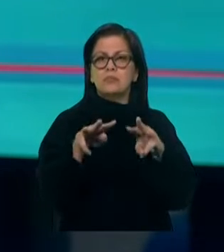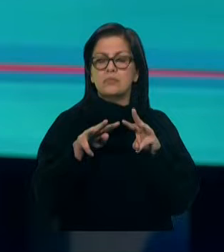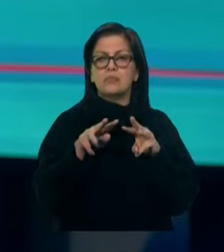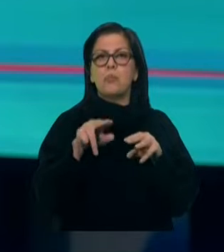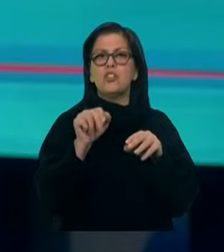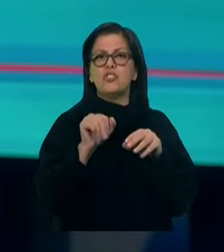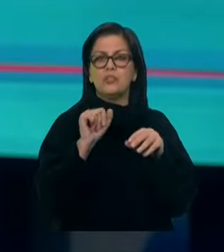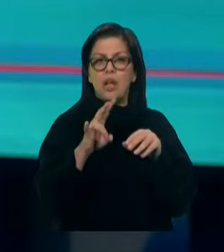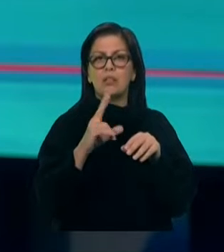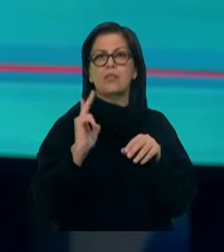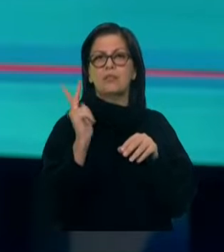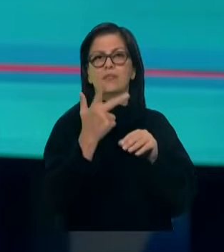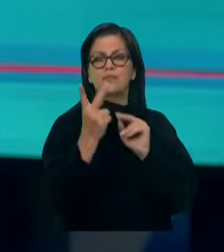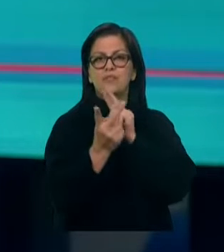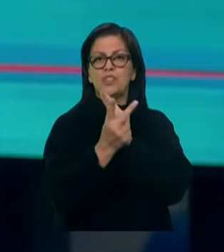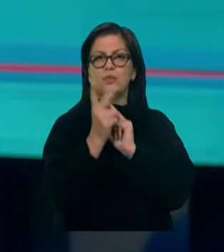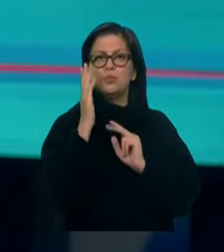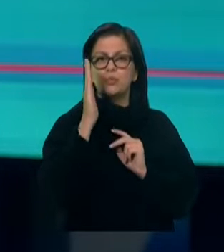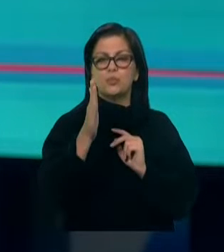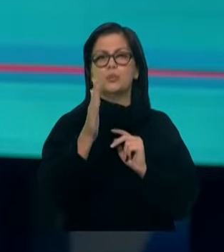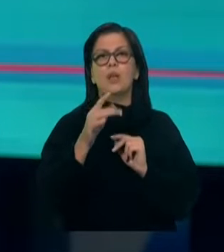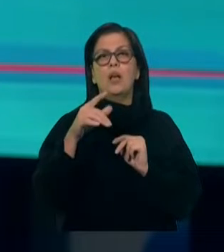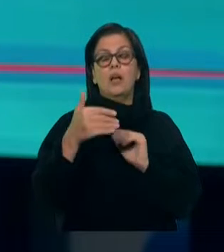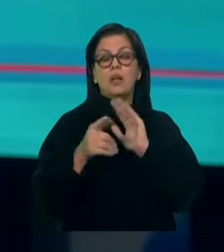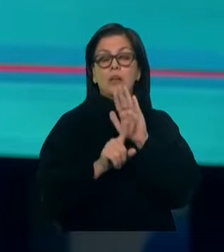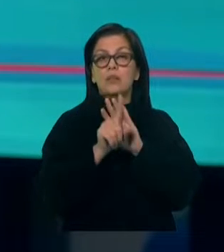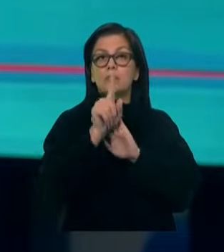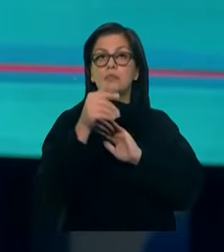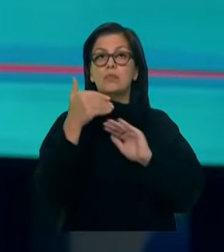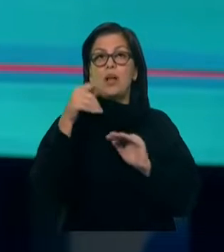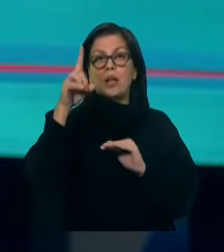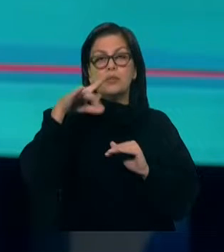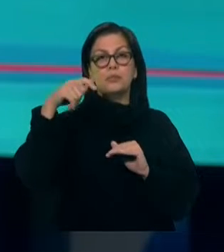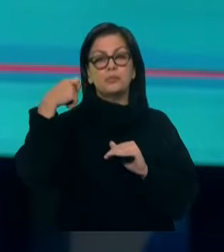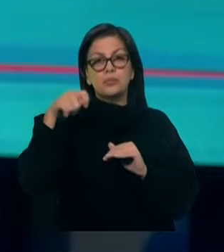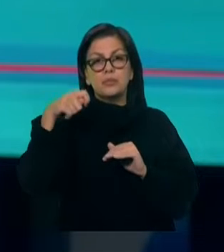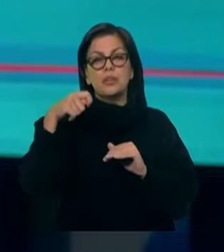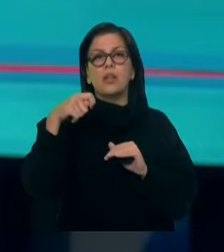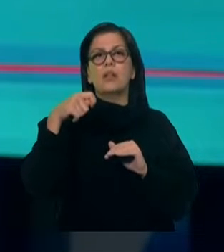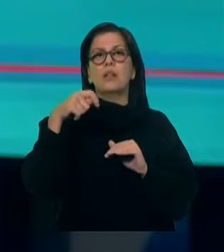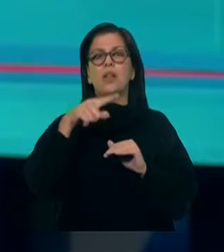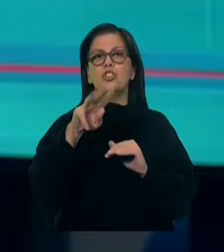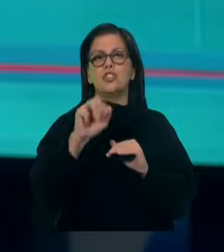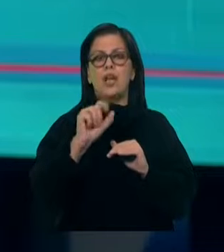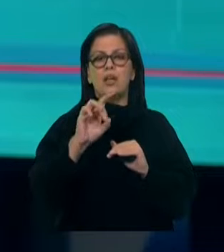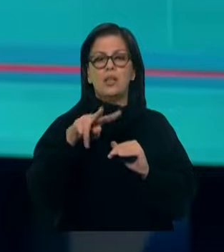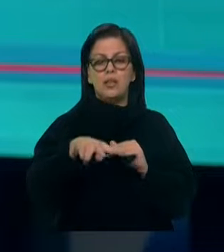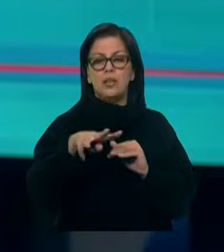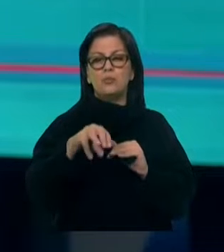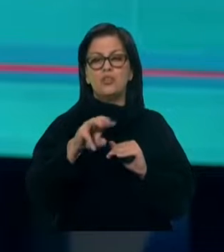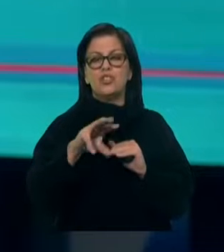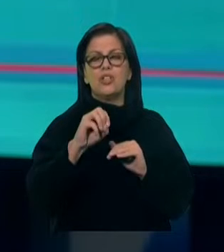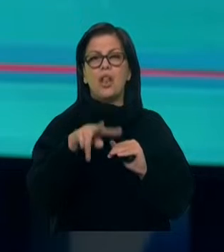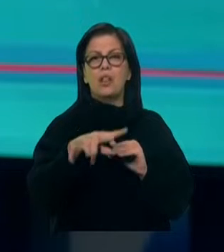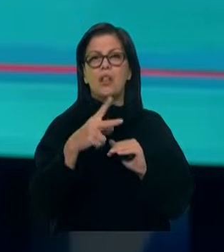Nikol Paşinyanla üç tərəfli görüşü keçiriləcək. Əvvəlcə Prezident İlham Əliyevlə Charles Michel arasında iki tərəfli görüş